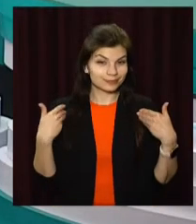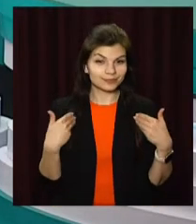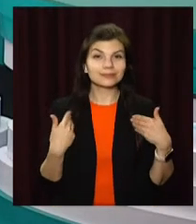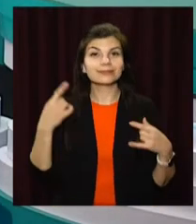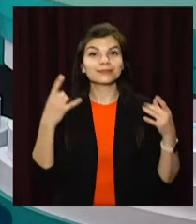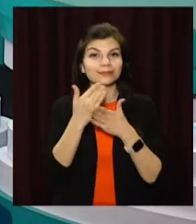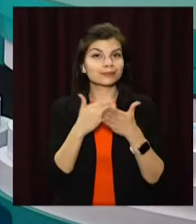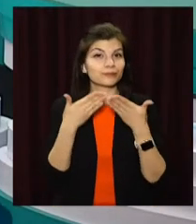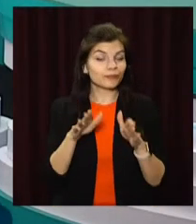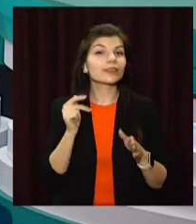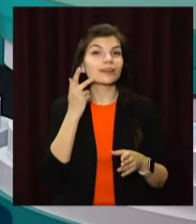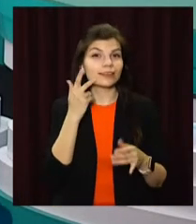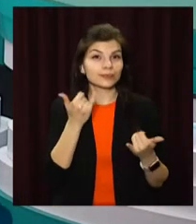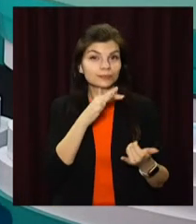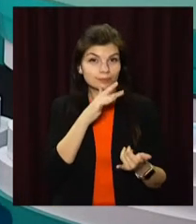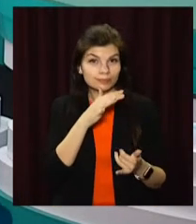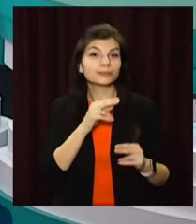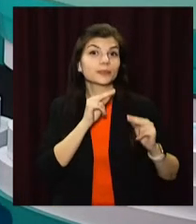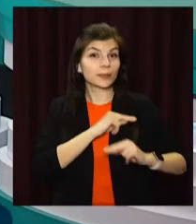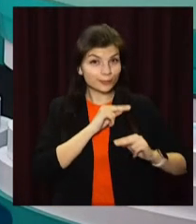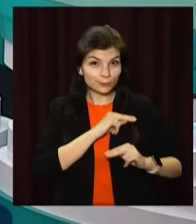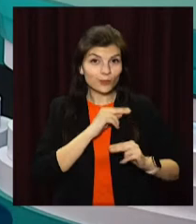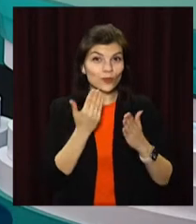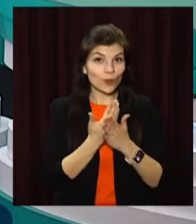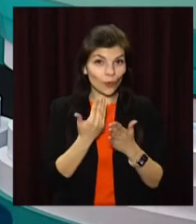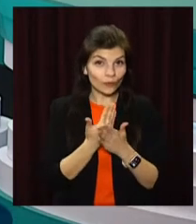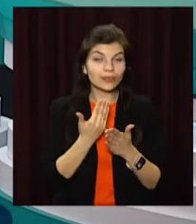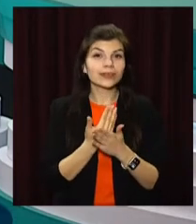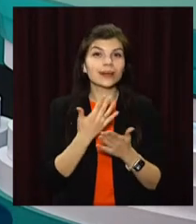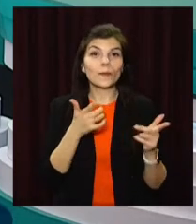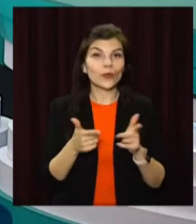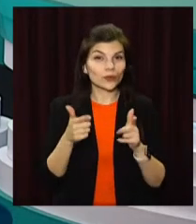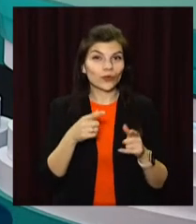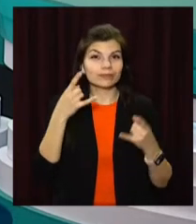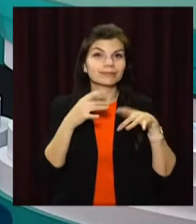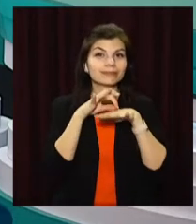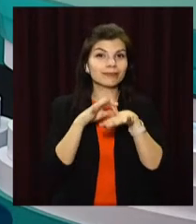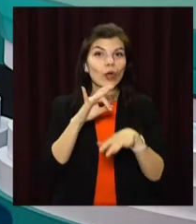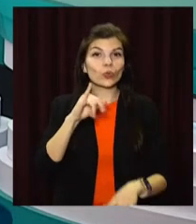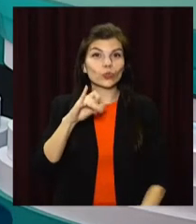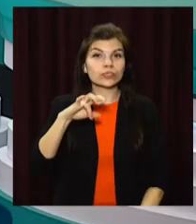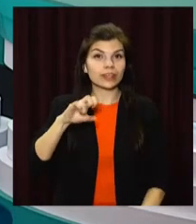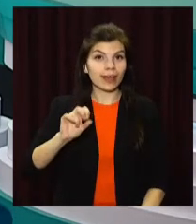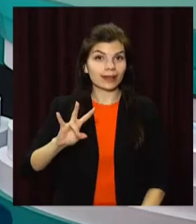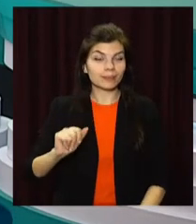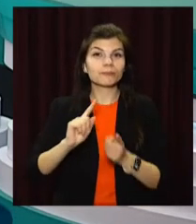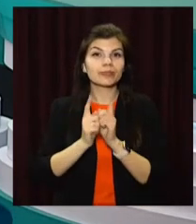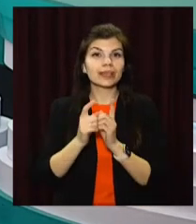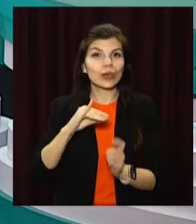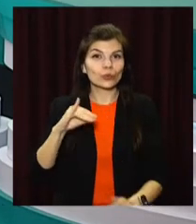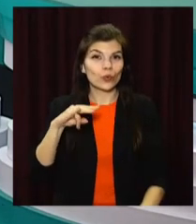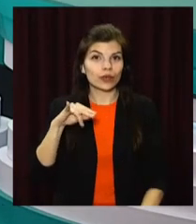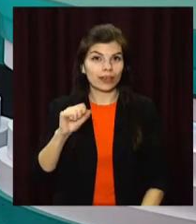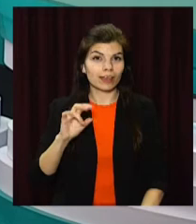Вітаю, відкритий, як завжди, у цій порі працює і для вас новини підготували Руслана Козиряцька та сурдоперекладачка